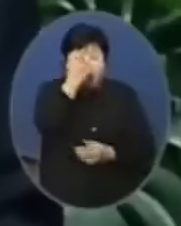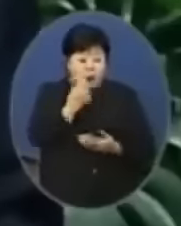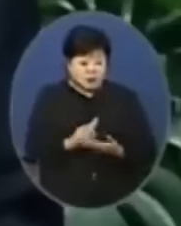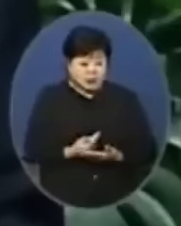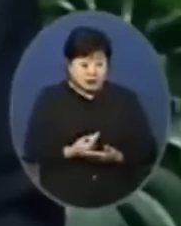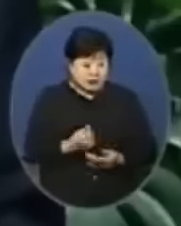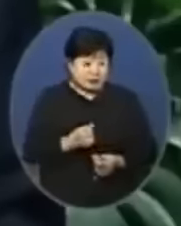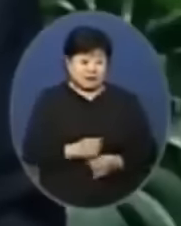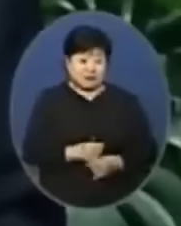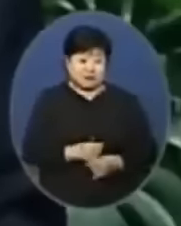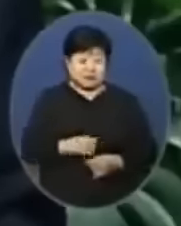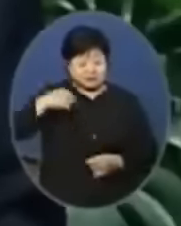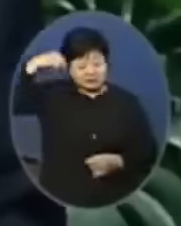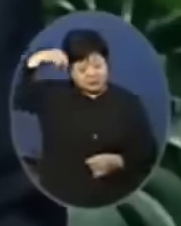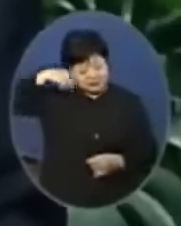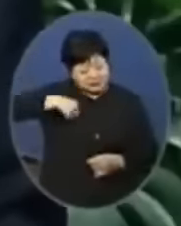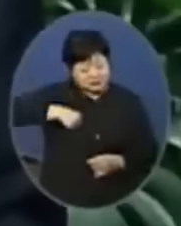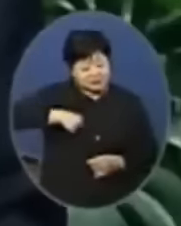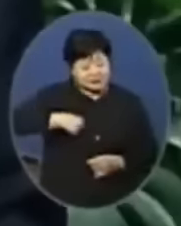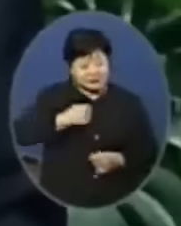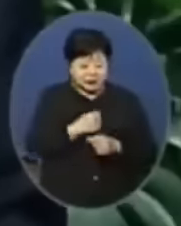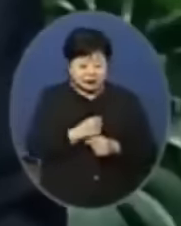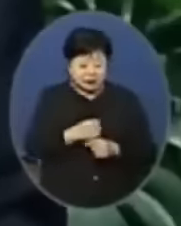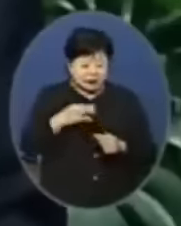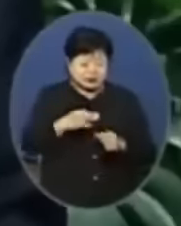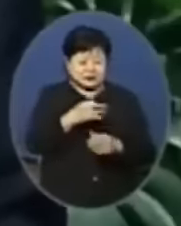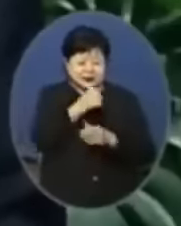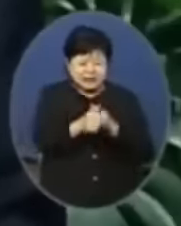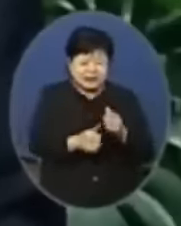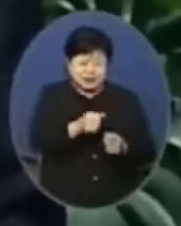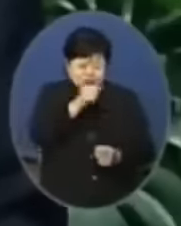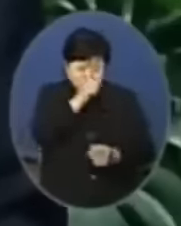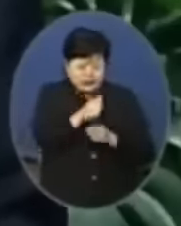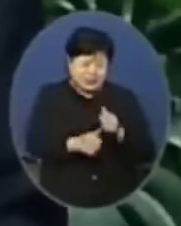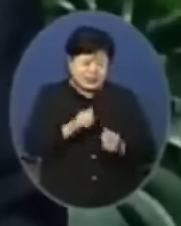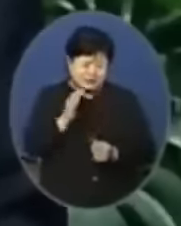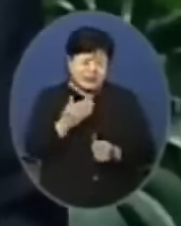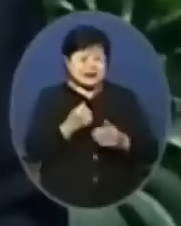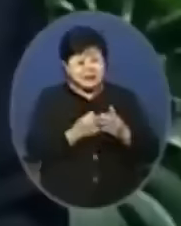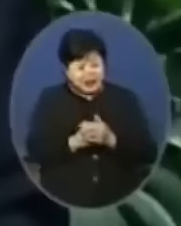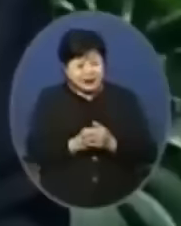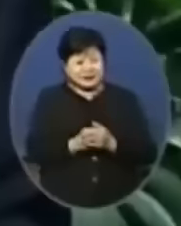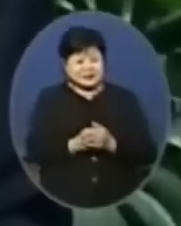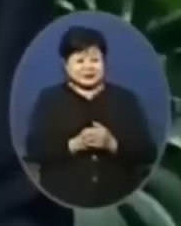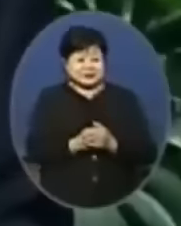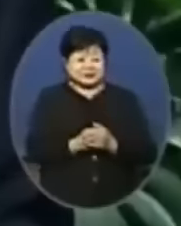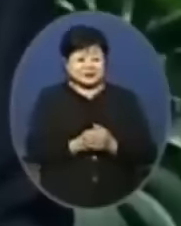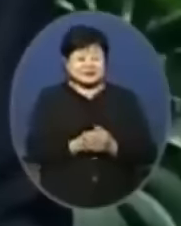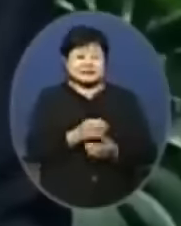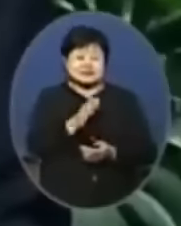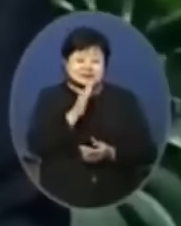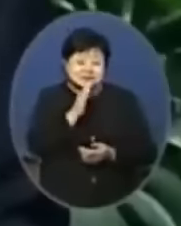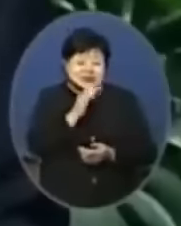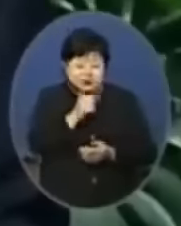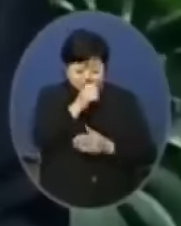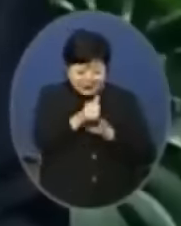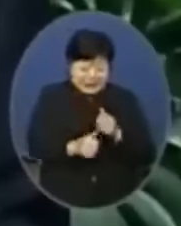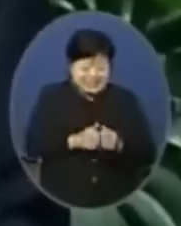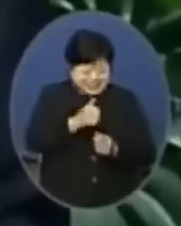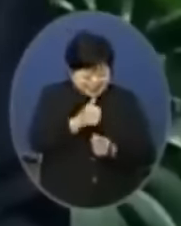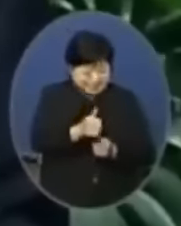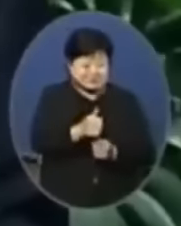거예요. 나를 지으시고 나를 부르신 하나님이 좋은 하나님이기 때문에 그렇다면 마땅히 내가 좋은